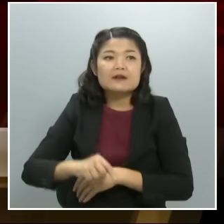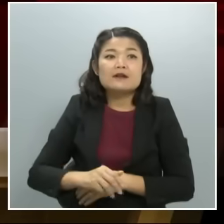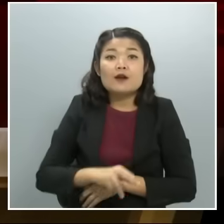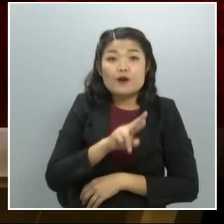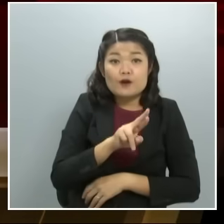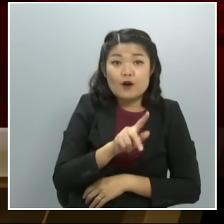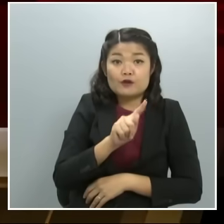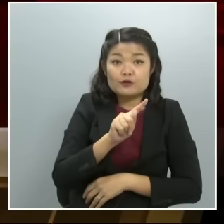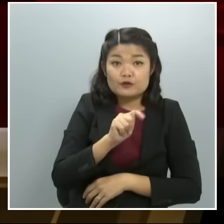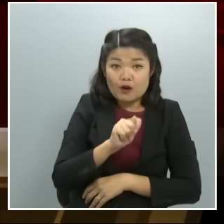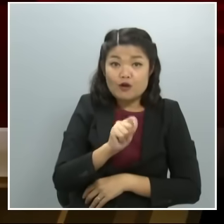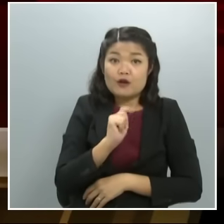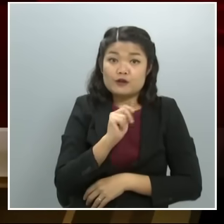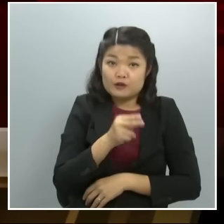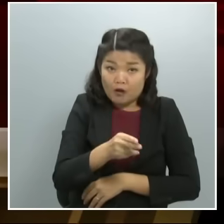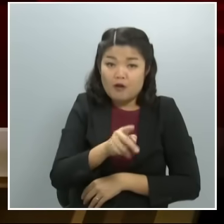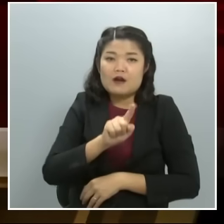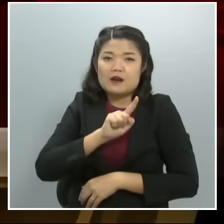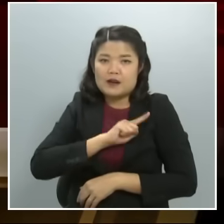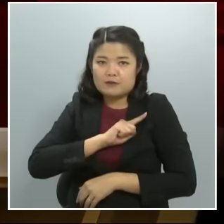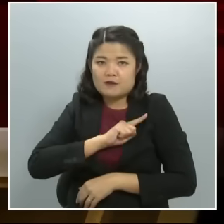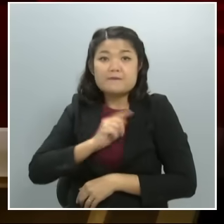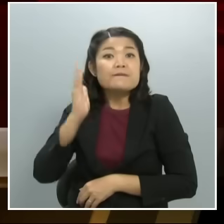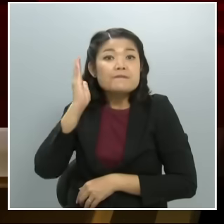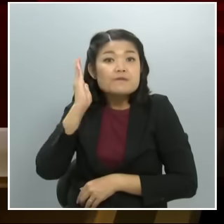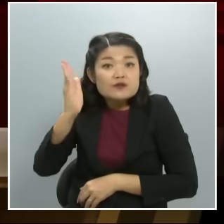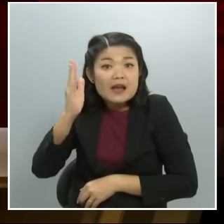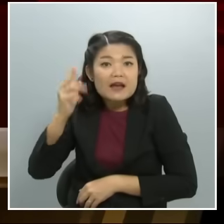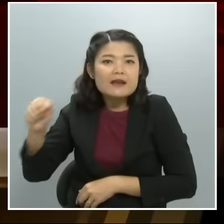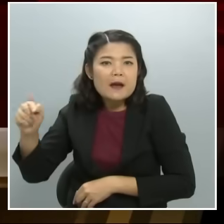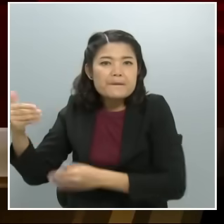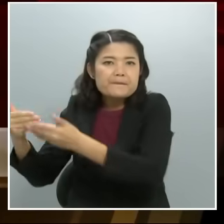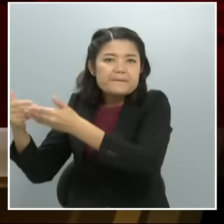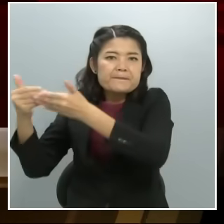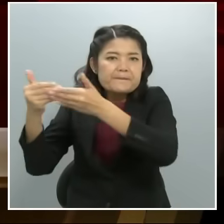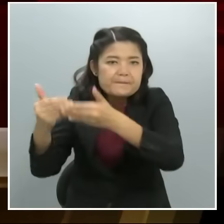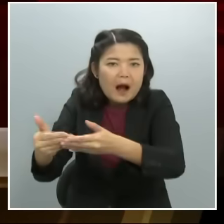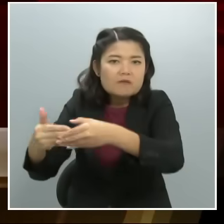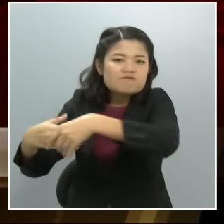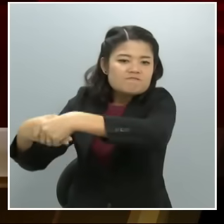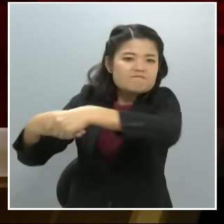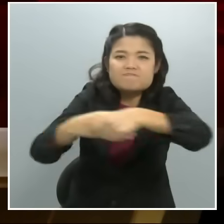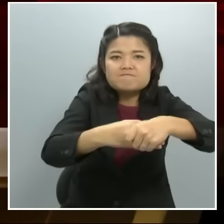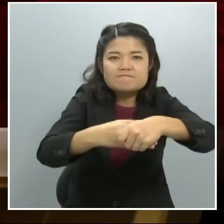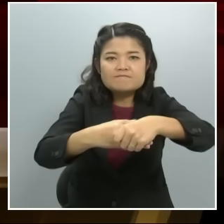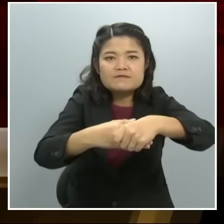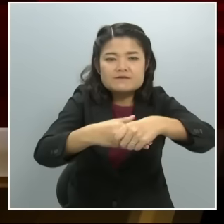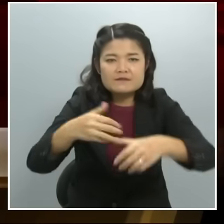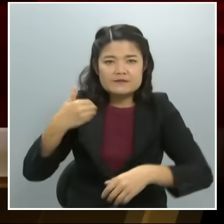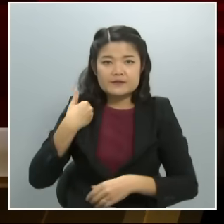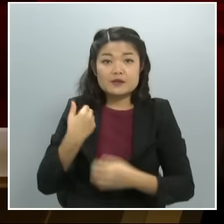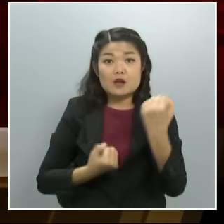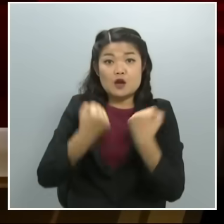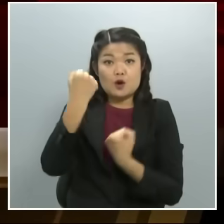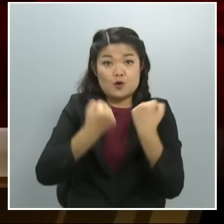ทประสานรอดผลจะเป็นคนพาตัวนายธนันชัยหรือหน่องออกไปจากจุดเกิดเหตุโดยมีการนั่งรถไป